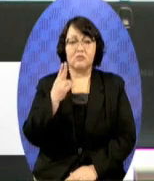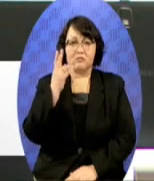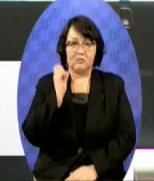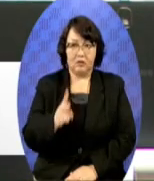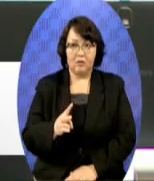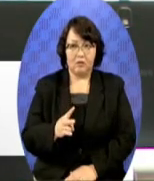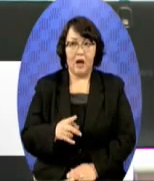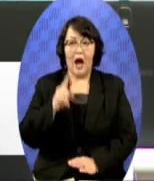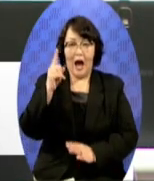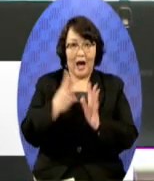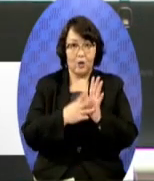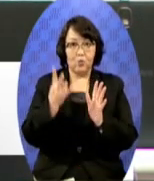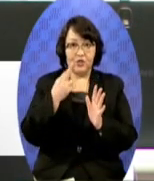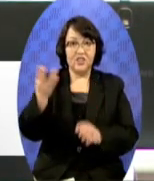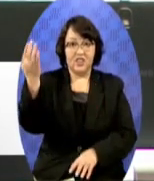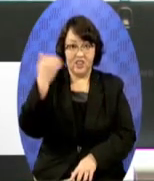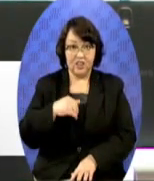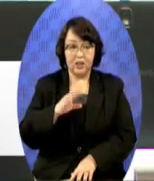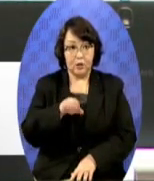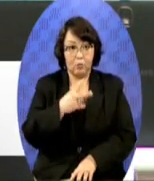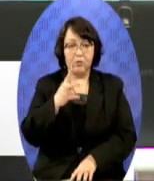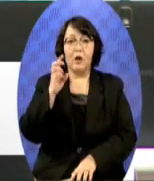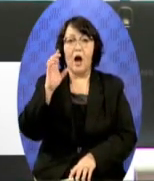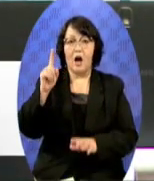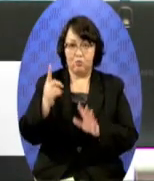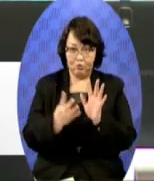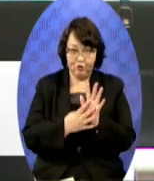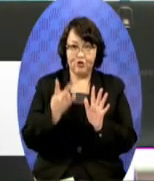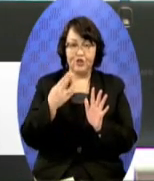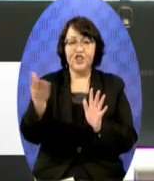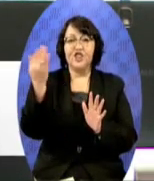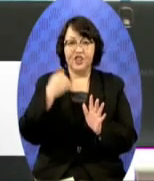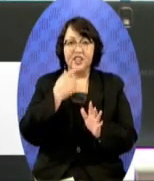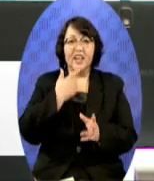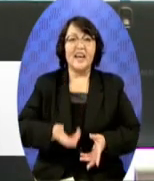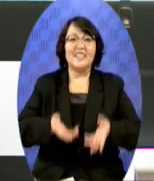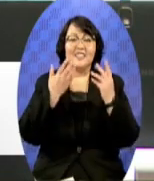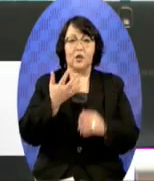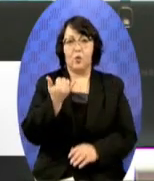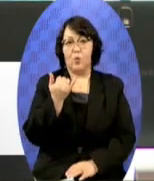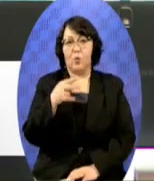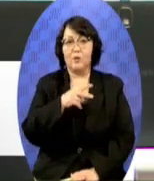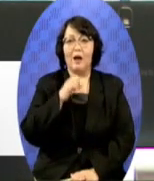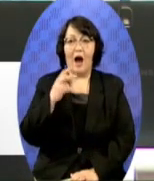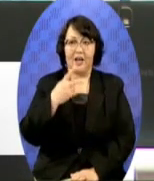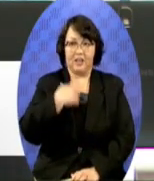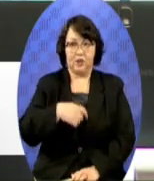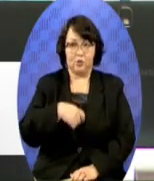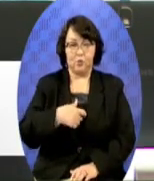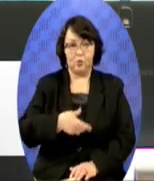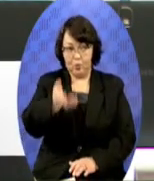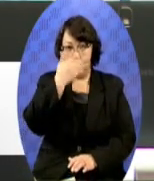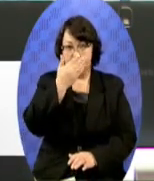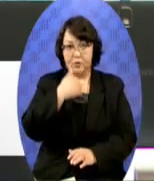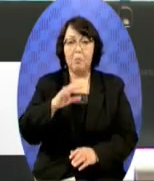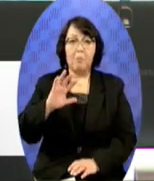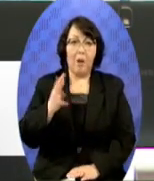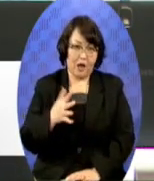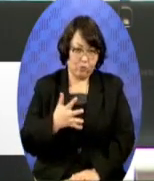19 дэрнэ гэлөө. 19 дэрнэ гэсэн. За Улааныг дуудуулж магадгүй.